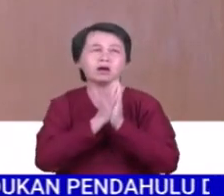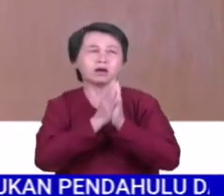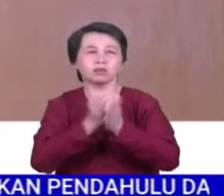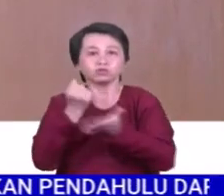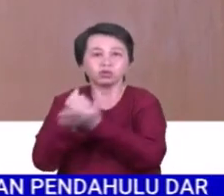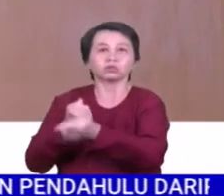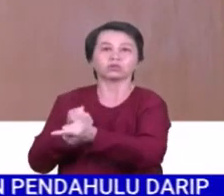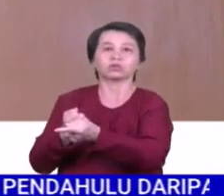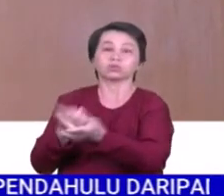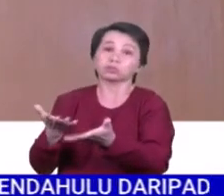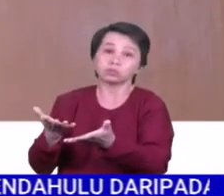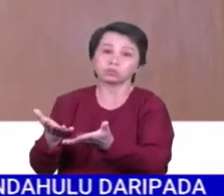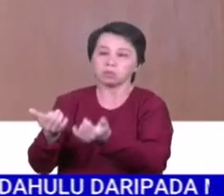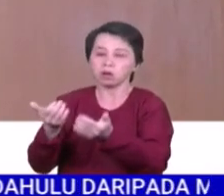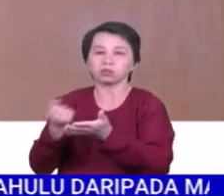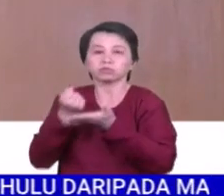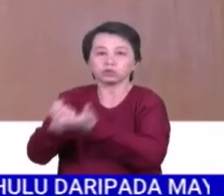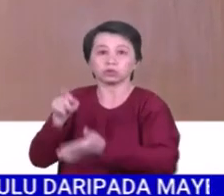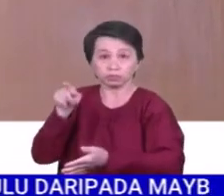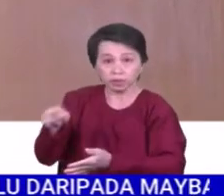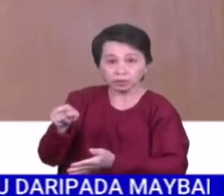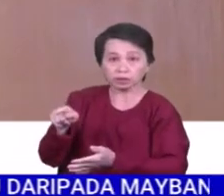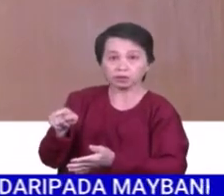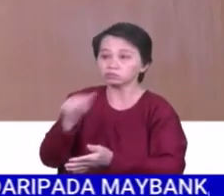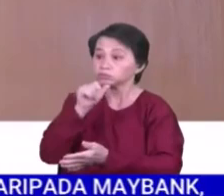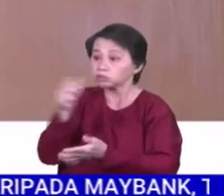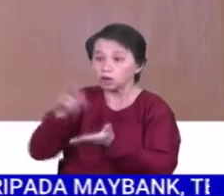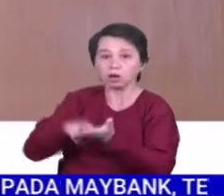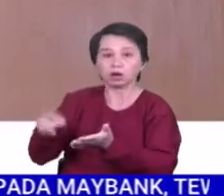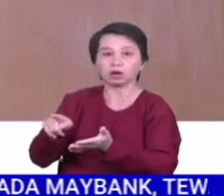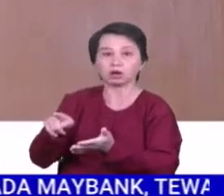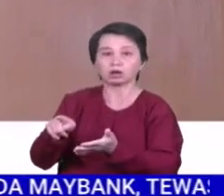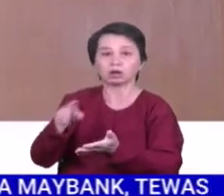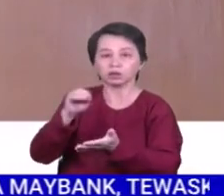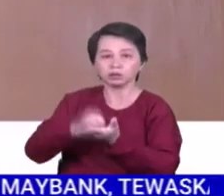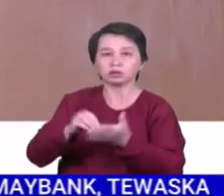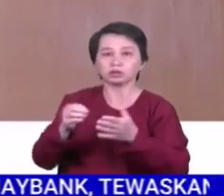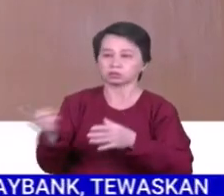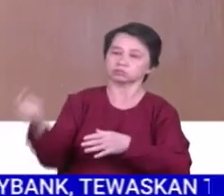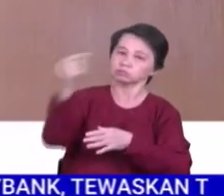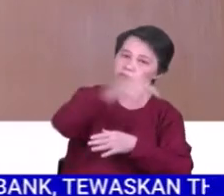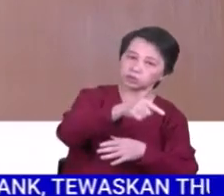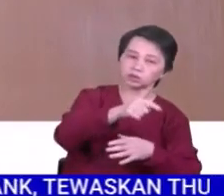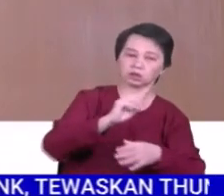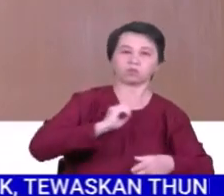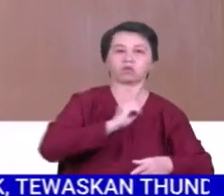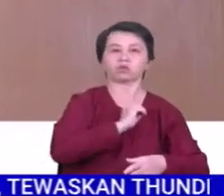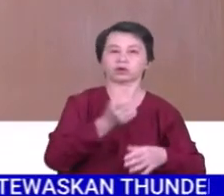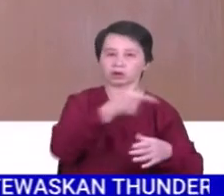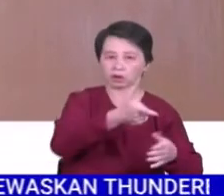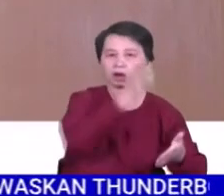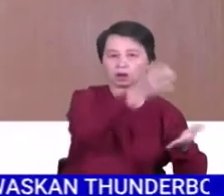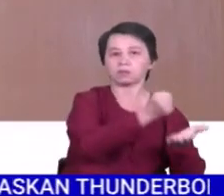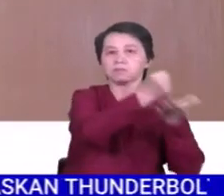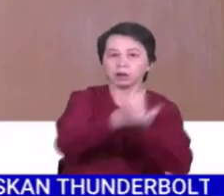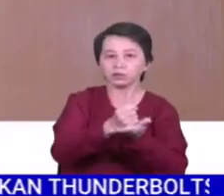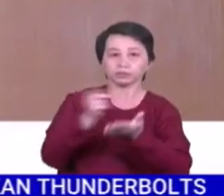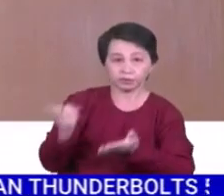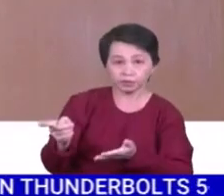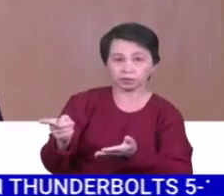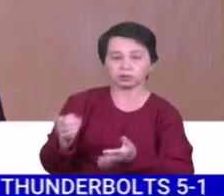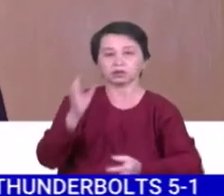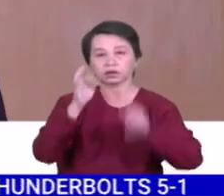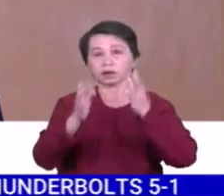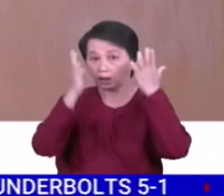pertolongan untuk membantu mereka, pejabat kita ya di Warsaw akan membantu. Saya haraplah kalau